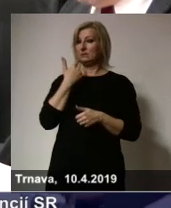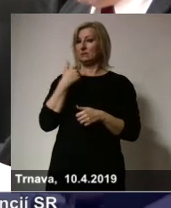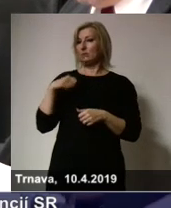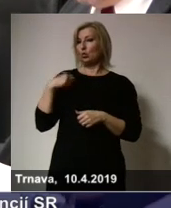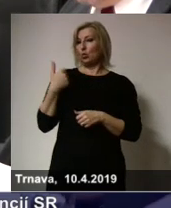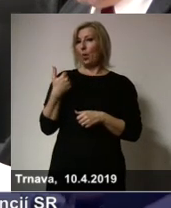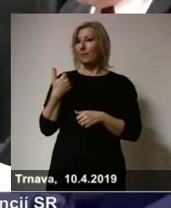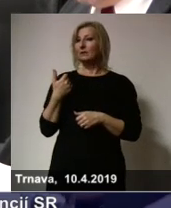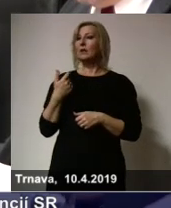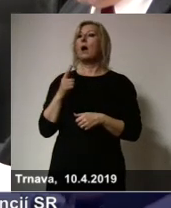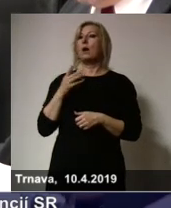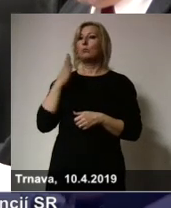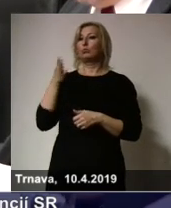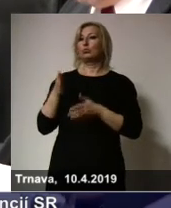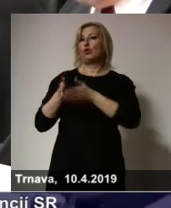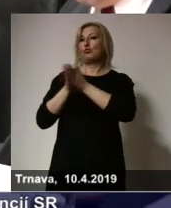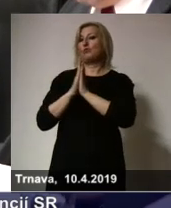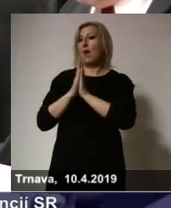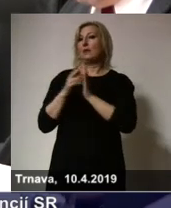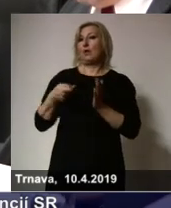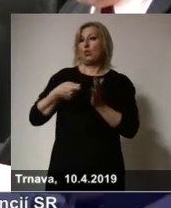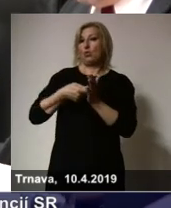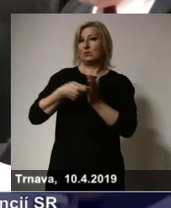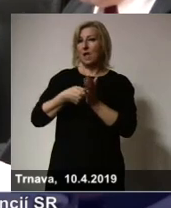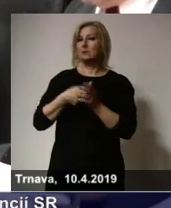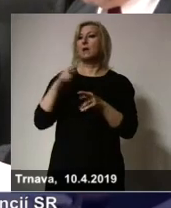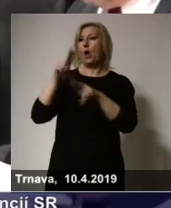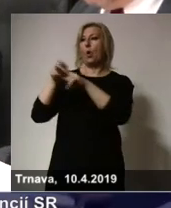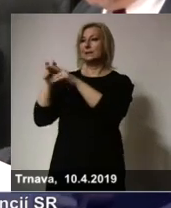žiadať o túto dotáciu aj zvyšné kraje.